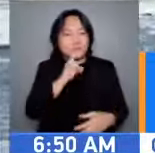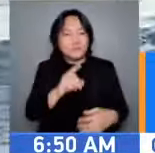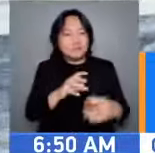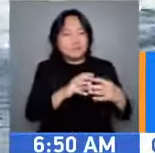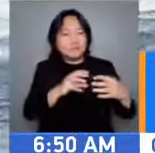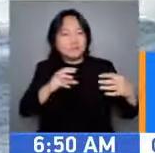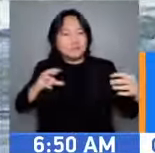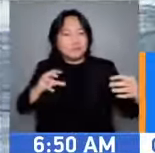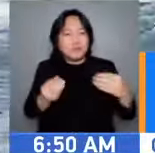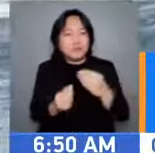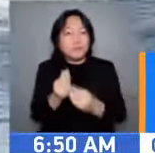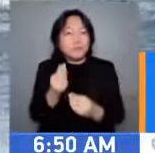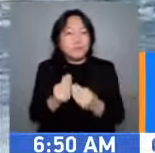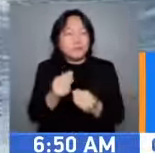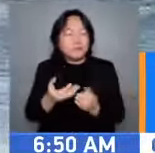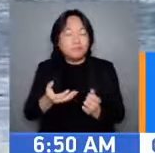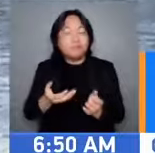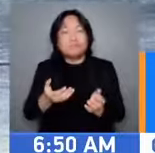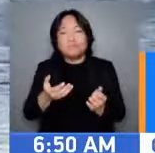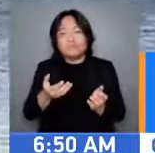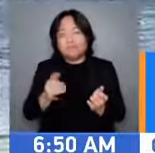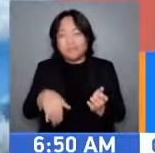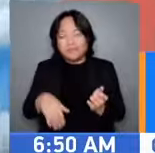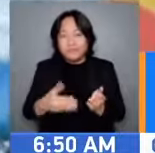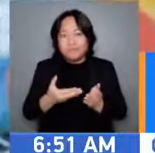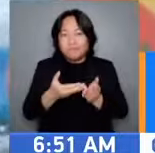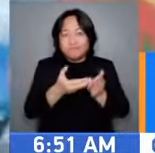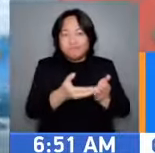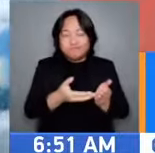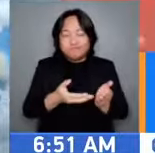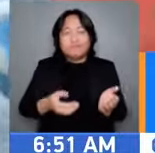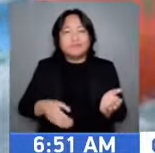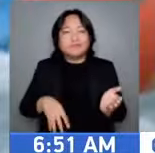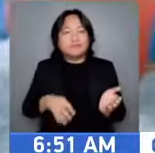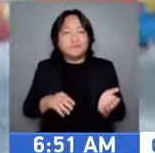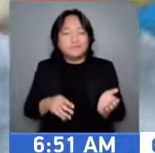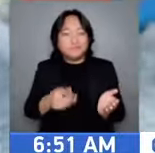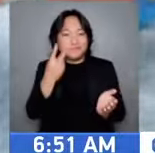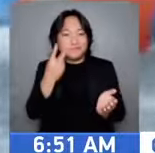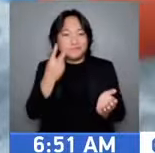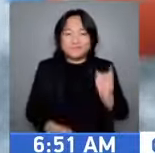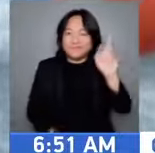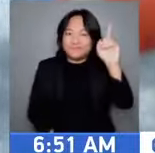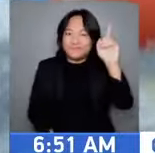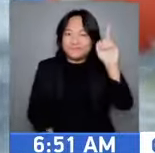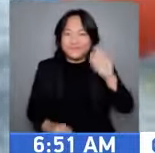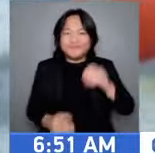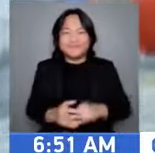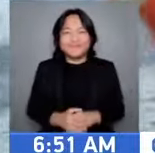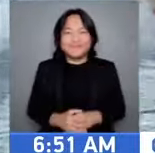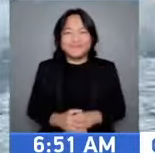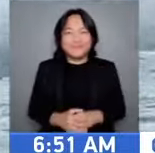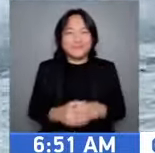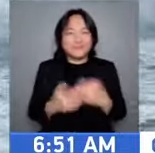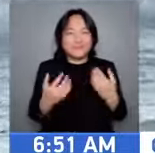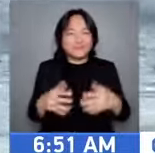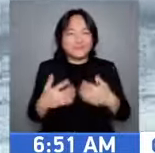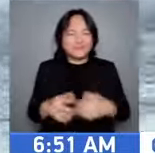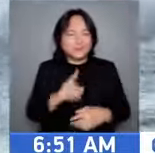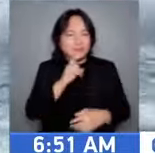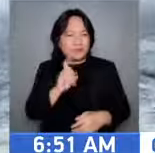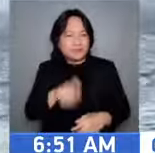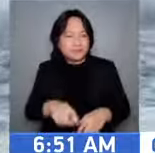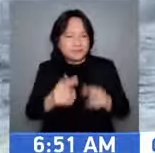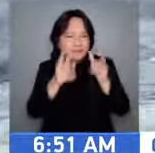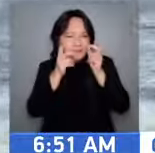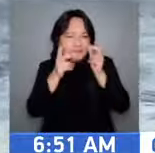sa flyboarding na susubukan natin mamaya. Warm up lang to dahil sa flyboarding, kailangan ng matinding focus at matinding balance para